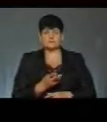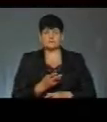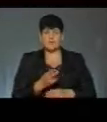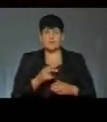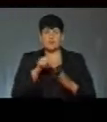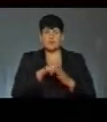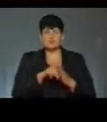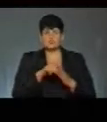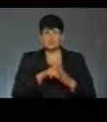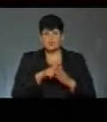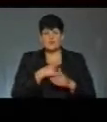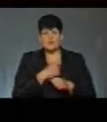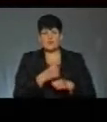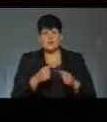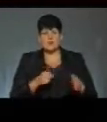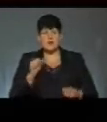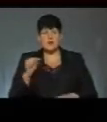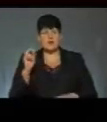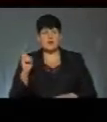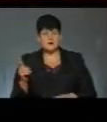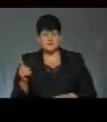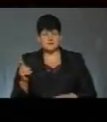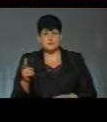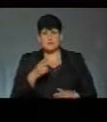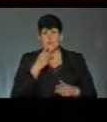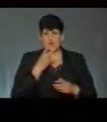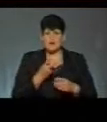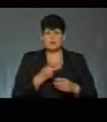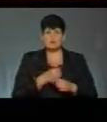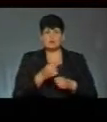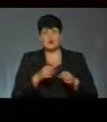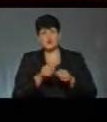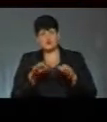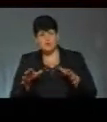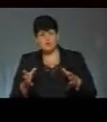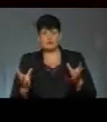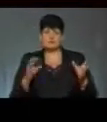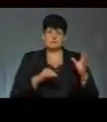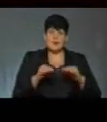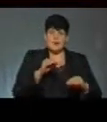будову автомата АК, показуємо розборку-зборку, як правильно збирати,